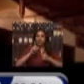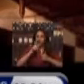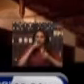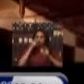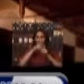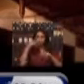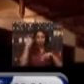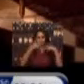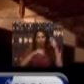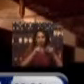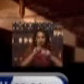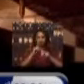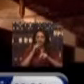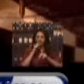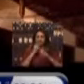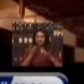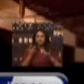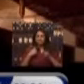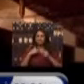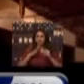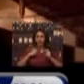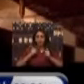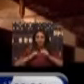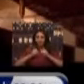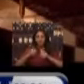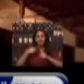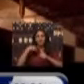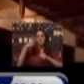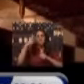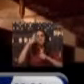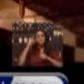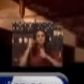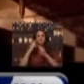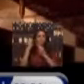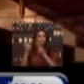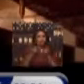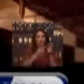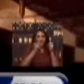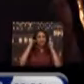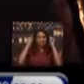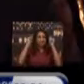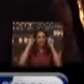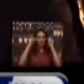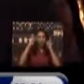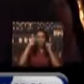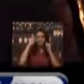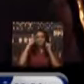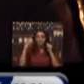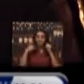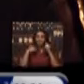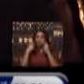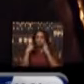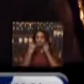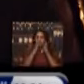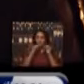مش هترجعي. لكن كنت سعيده جدا بالتجربه دي في حياه